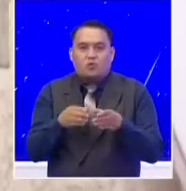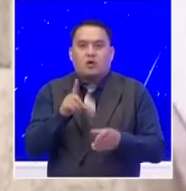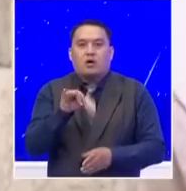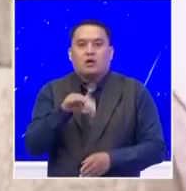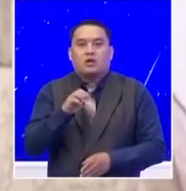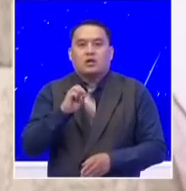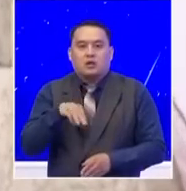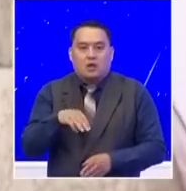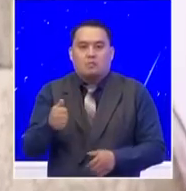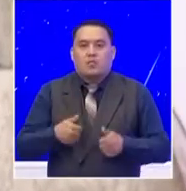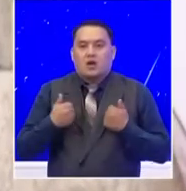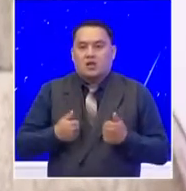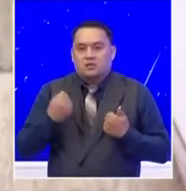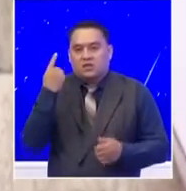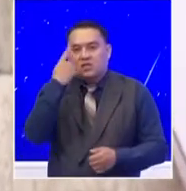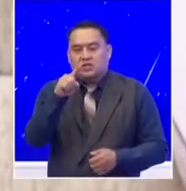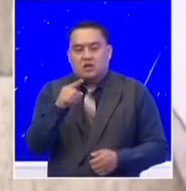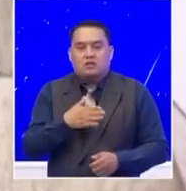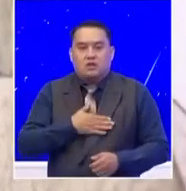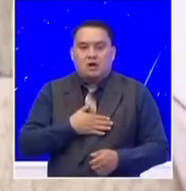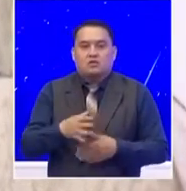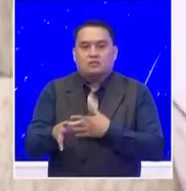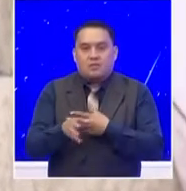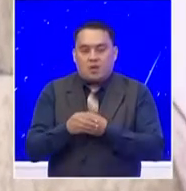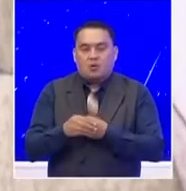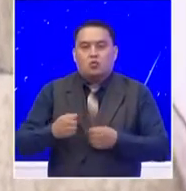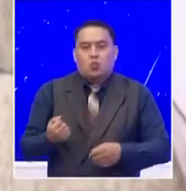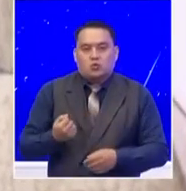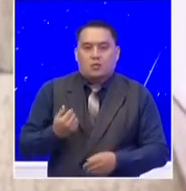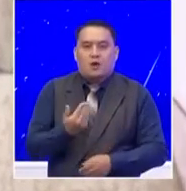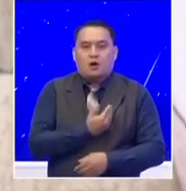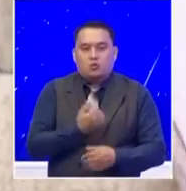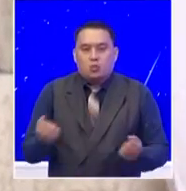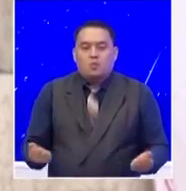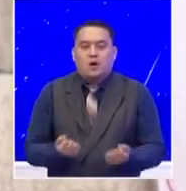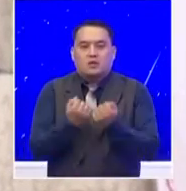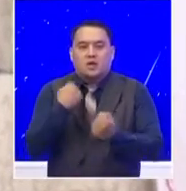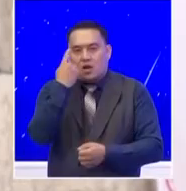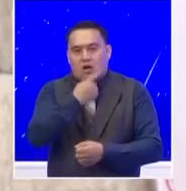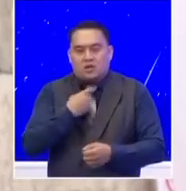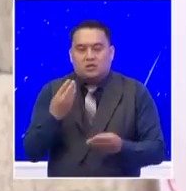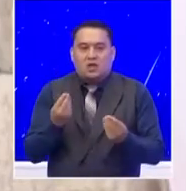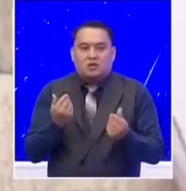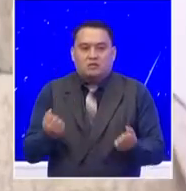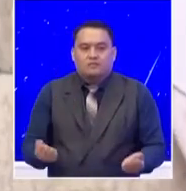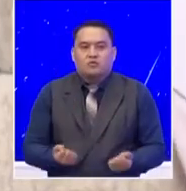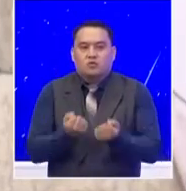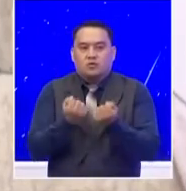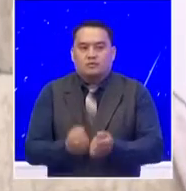«Харикет». Это полезная инициатива. И я со своими коллегами и друзьями хочу поддержать ее личными денежными